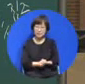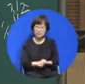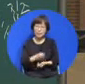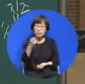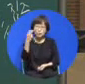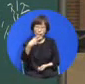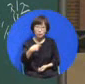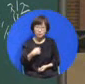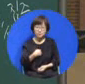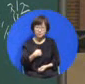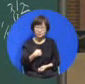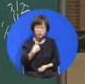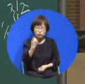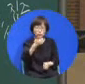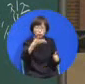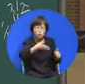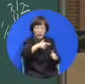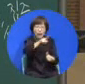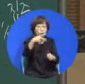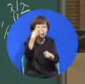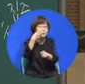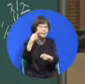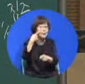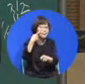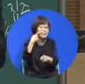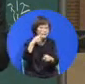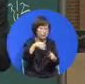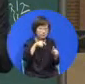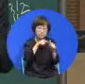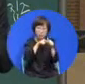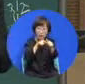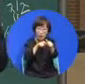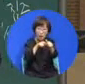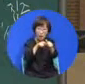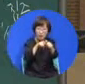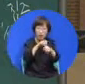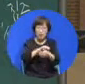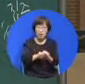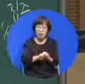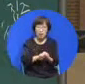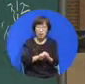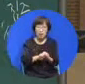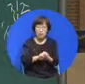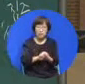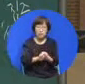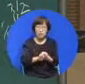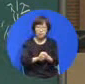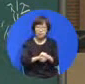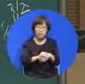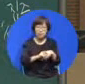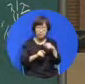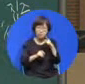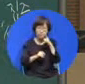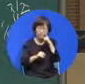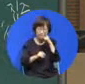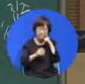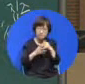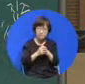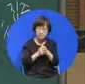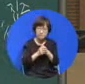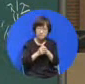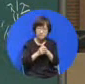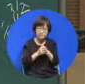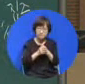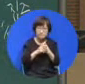뭐 조사해봐라 했더니 석 달 동안 그건 학교 있대요 하는데 그것도 복음도 없는데 고치도 못 하는데 거기에 석 달